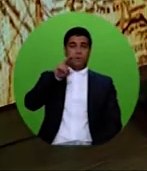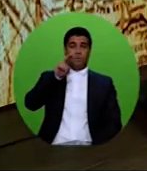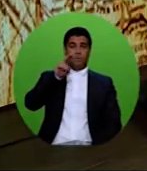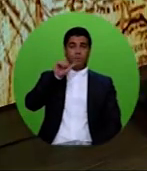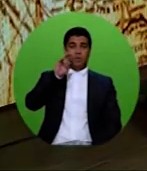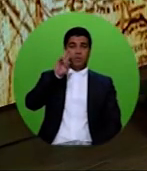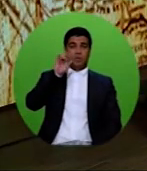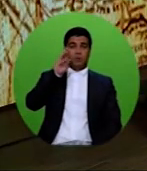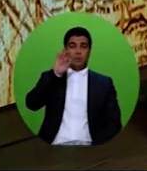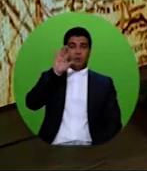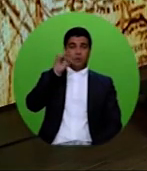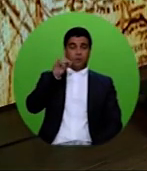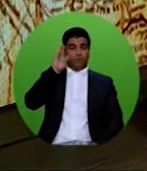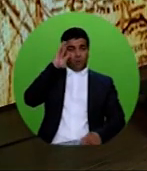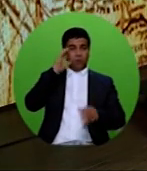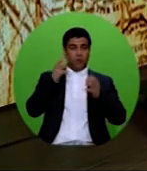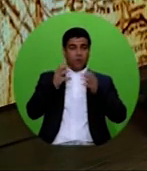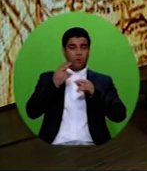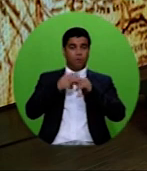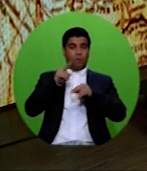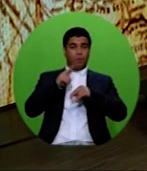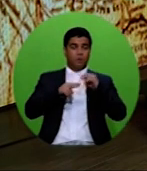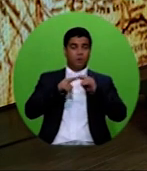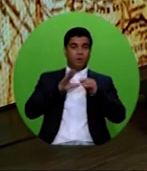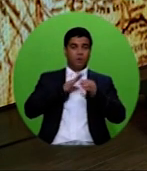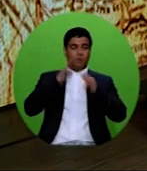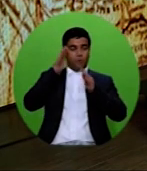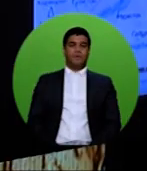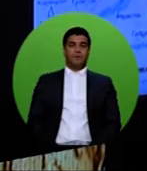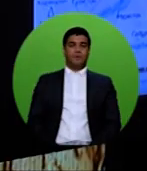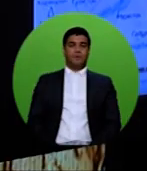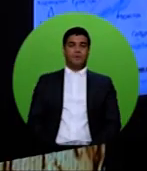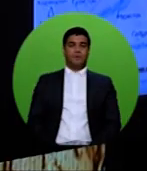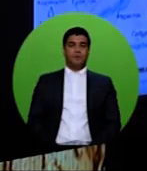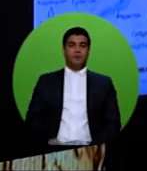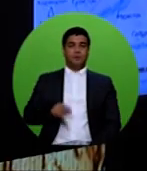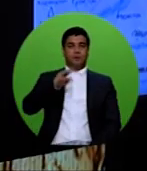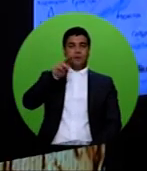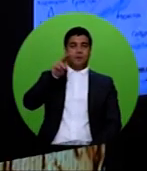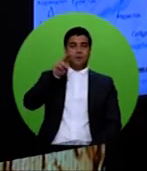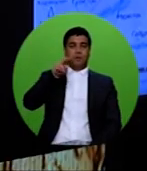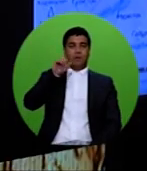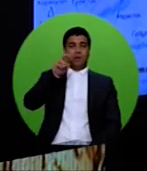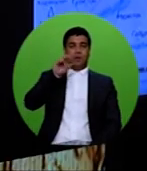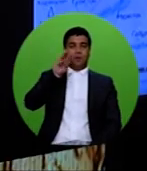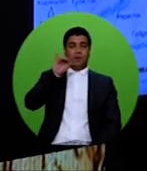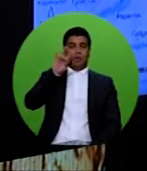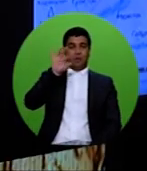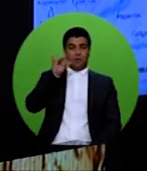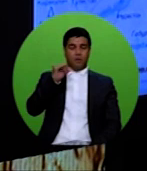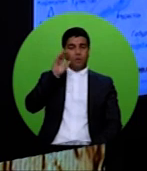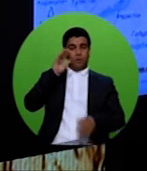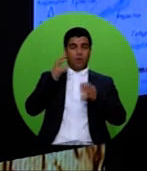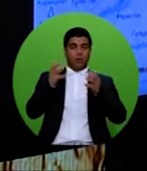Пачкамарское водохранилище, которое построено на реке Гузар, Талимарджанское водохранилище,